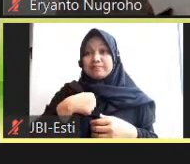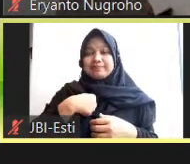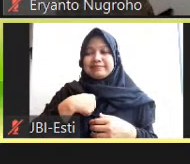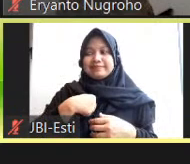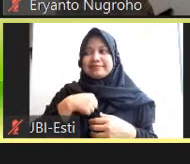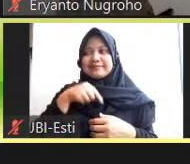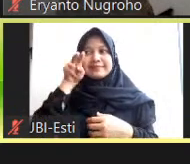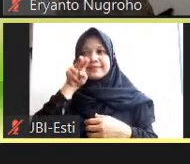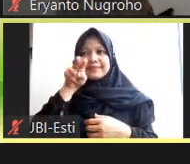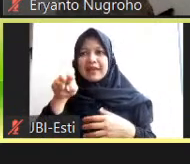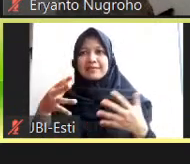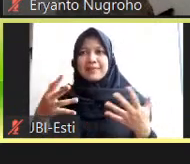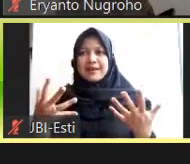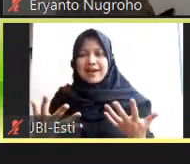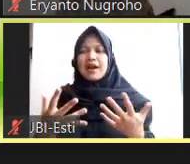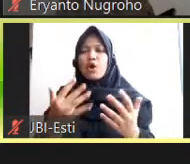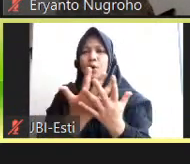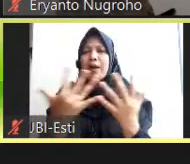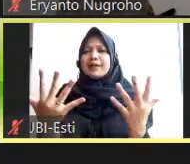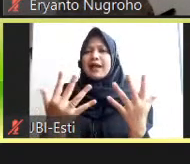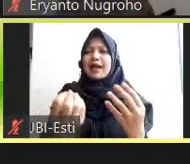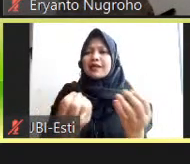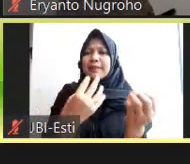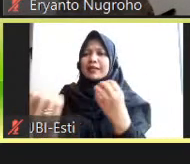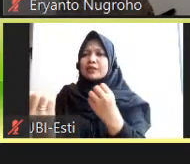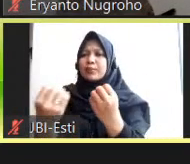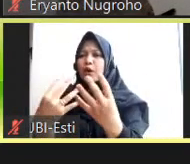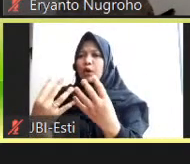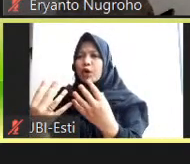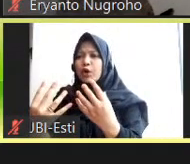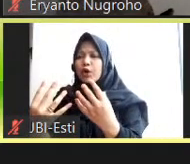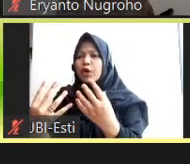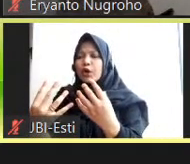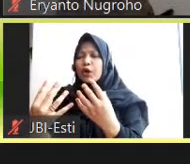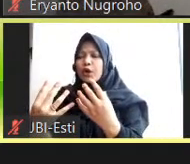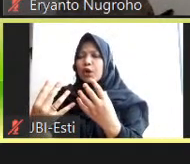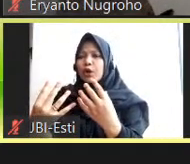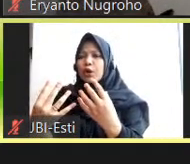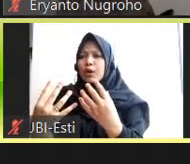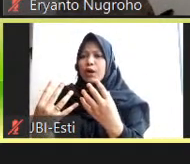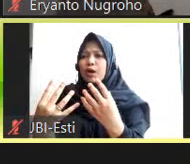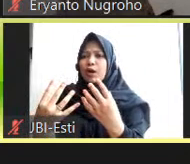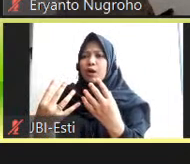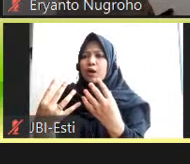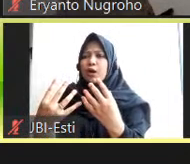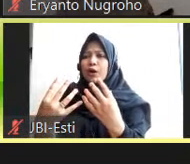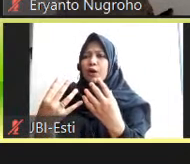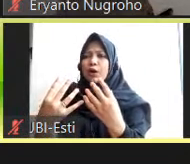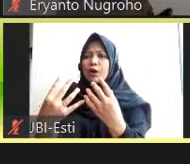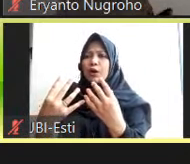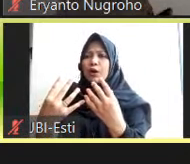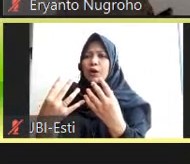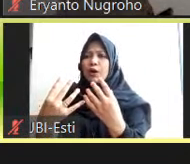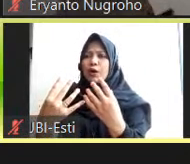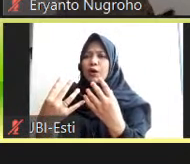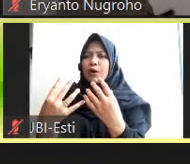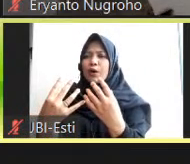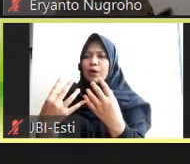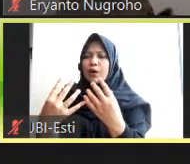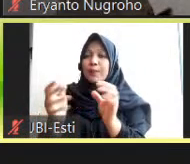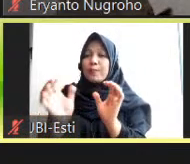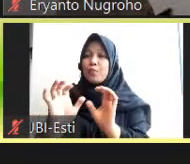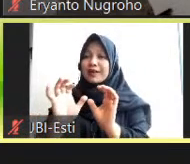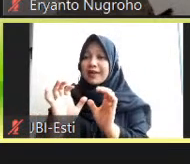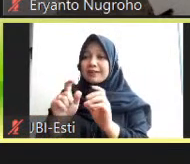yang saya lihat adalah respon publiknya, makin kesini saya melihat banyak teman-teman lain dari fakultas-fakultas kedokteran lain